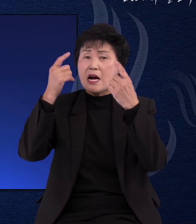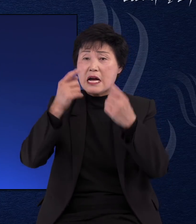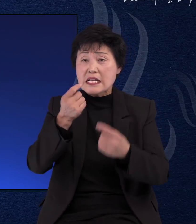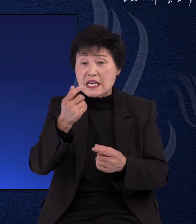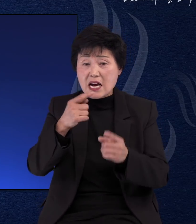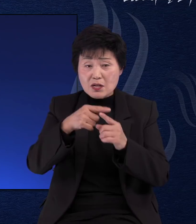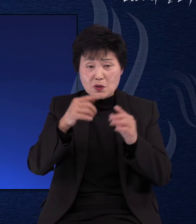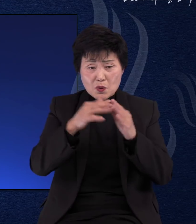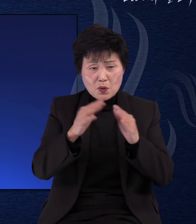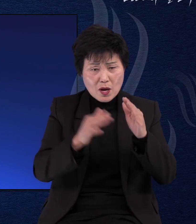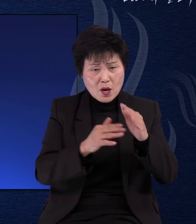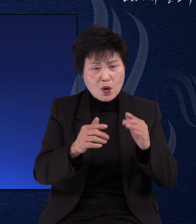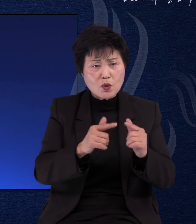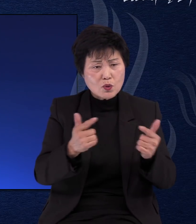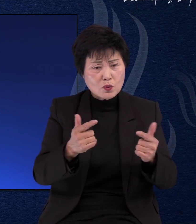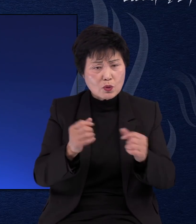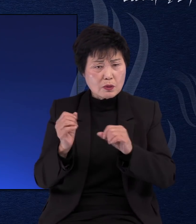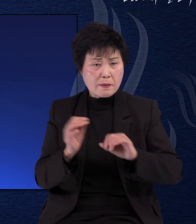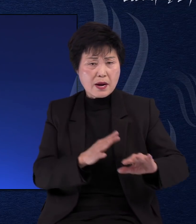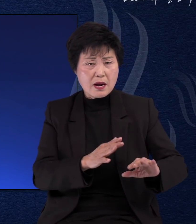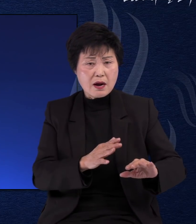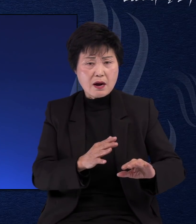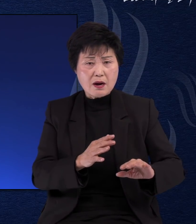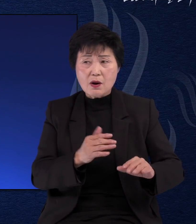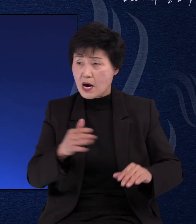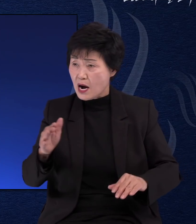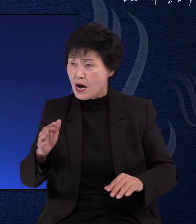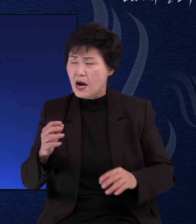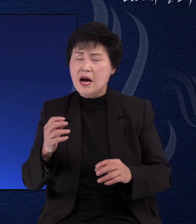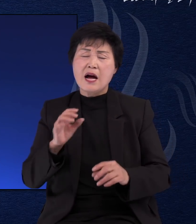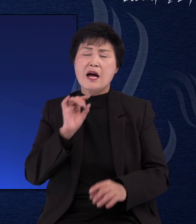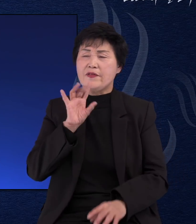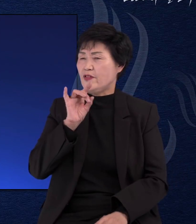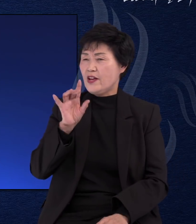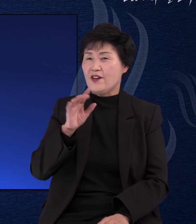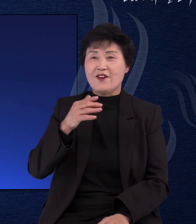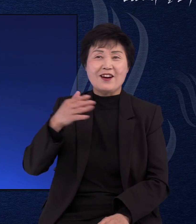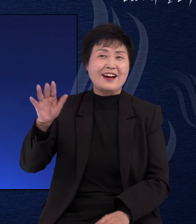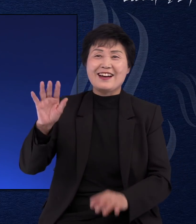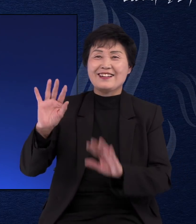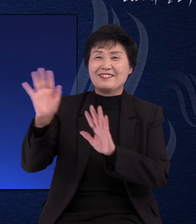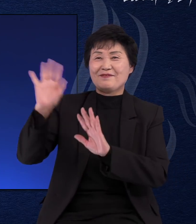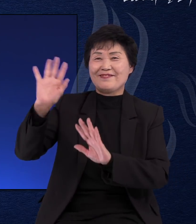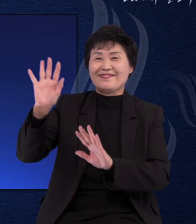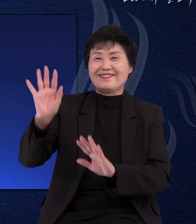있습니까? 저는 못 갑니다 라고 하지 않았습니다.